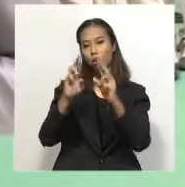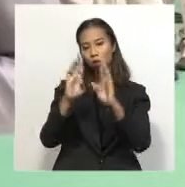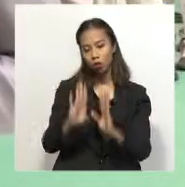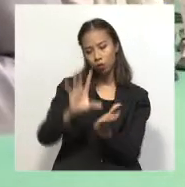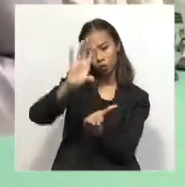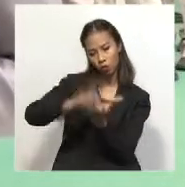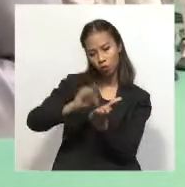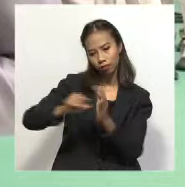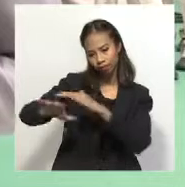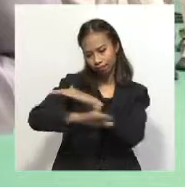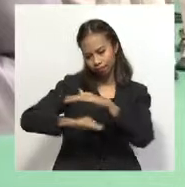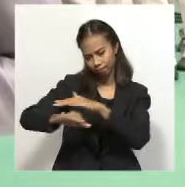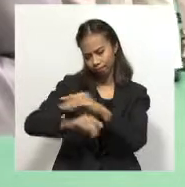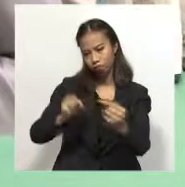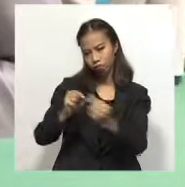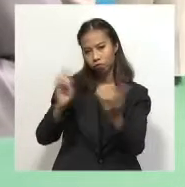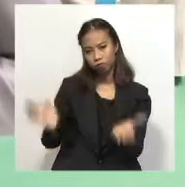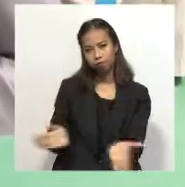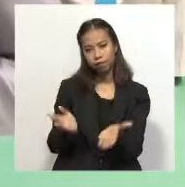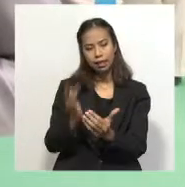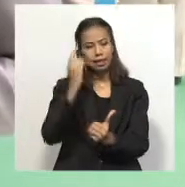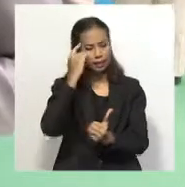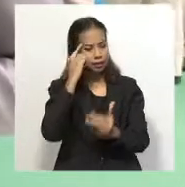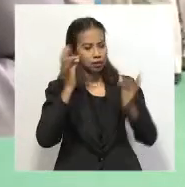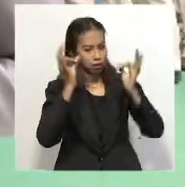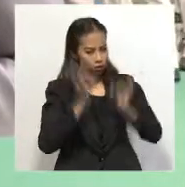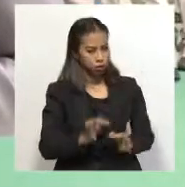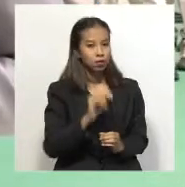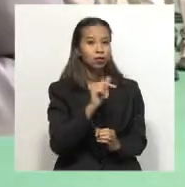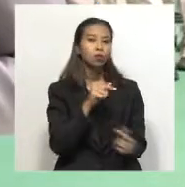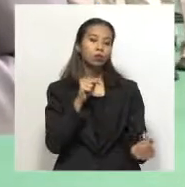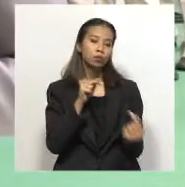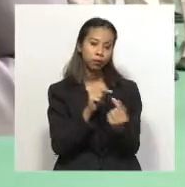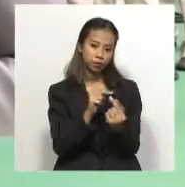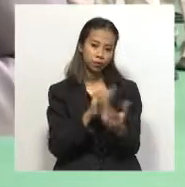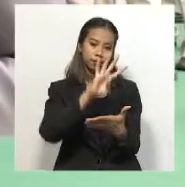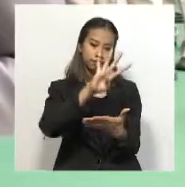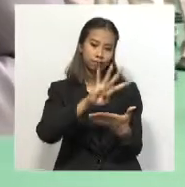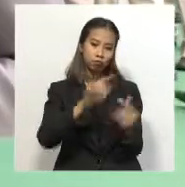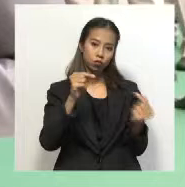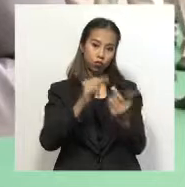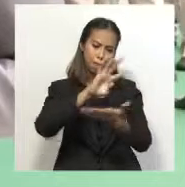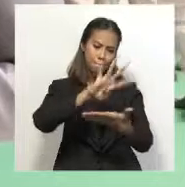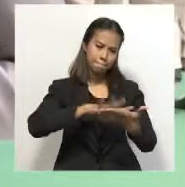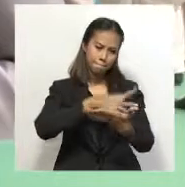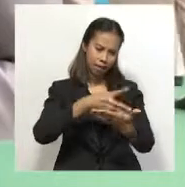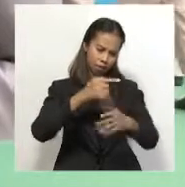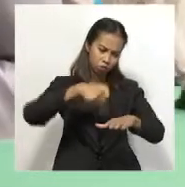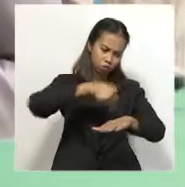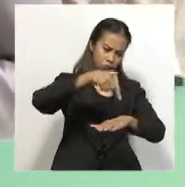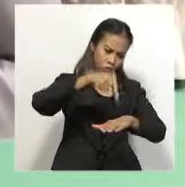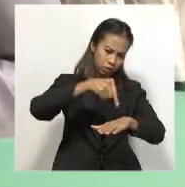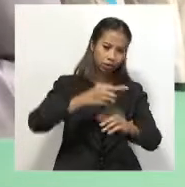ข้อมูลเพื่อเป็นการสนับสนุนทางด้านของการตัดสินใจนะครับไม่ว่าจะเป็นเรื่องของแผนที่นะครับแบบจำลองสถาน